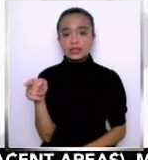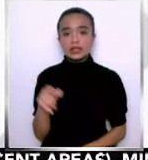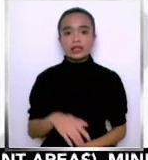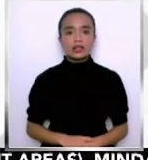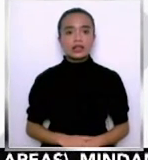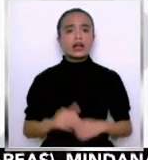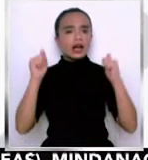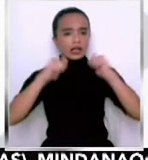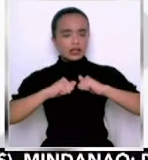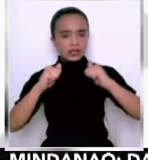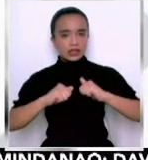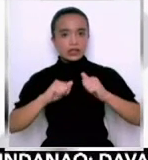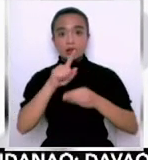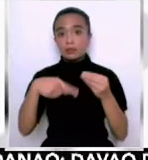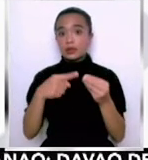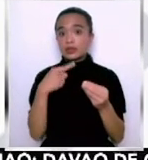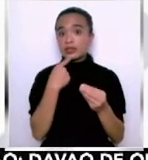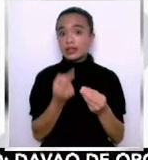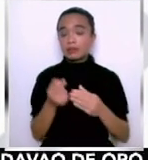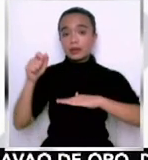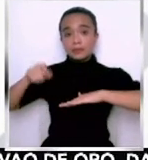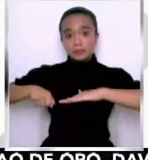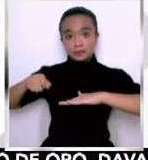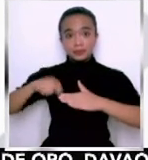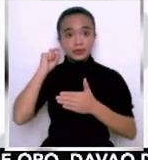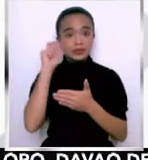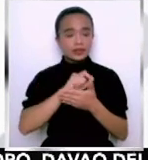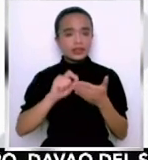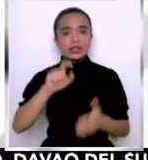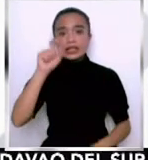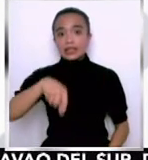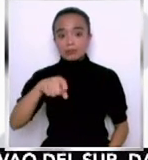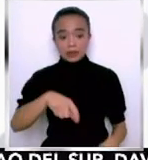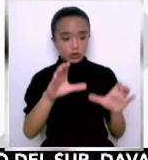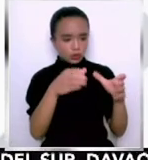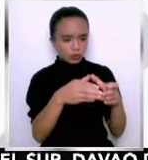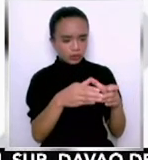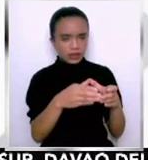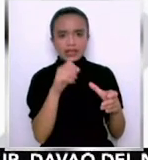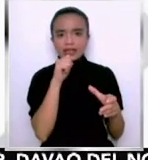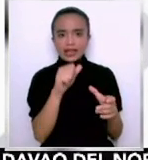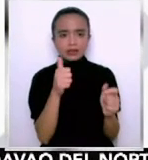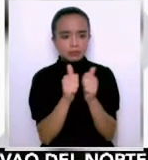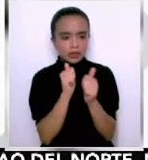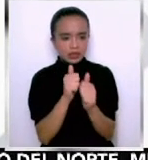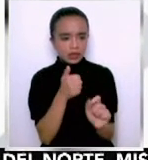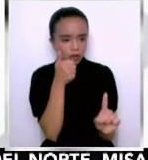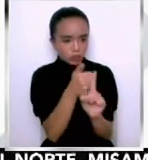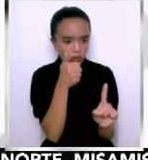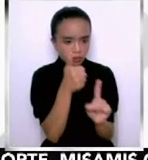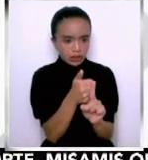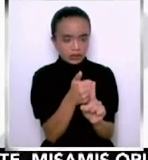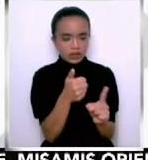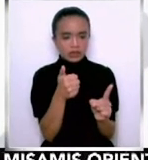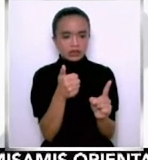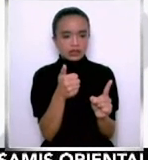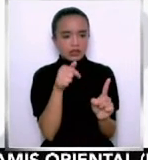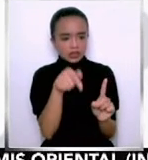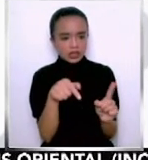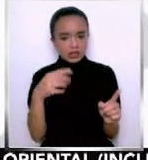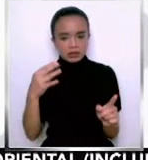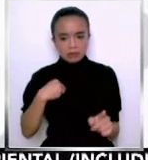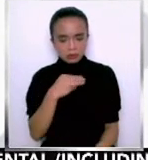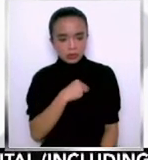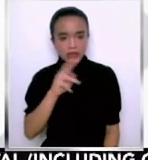Guevara na hindi dapat tukuying miyembro ng naturang grupo ang mga tao kung walang sapat na ebidensya. Ganito rin